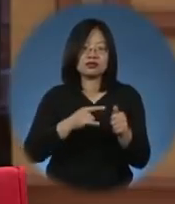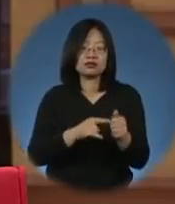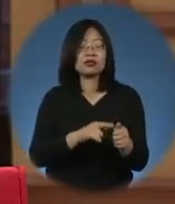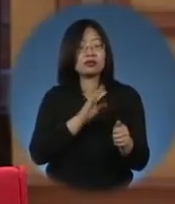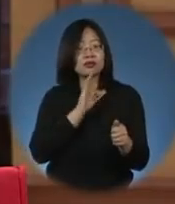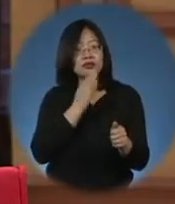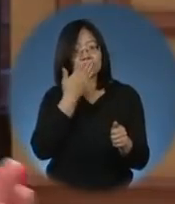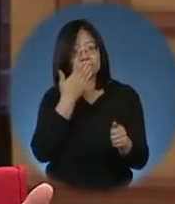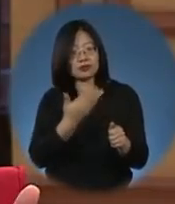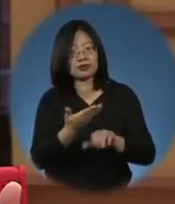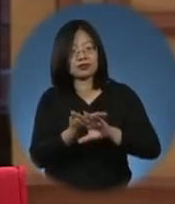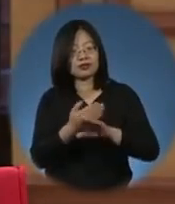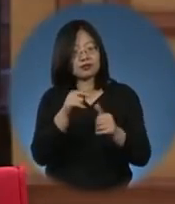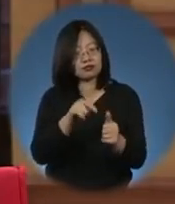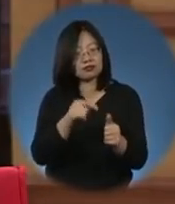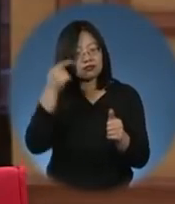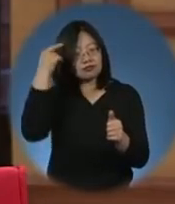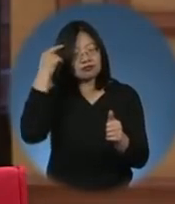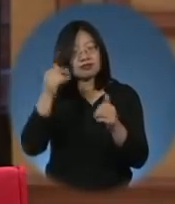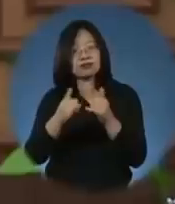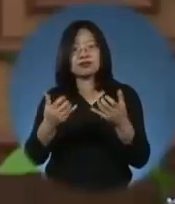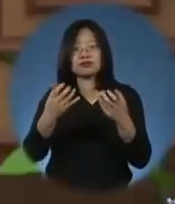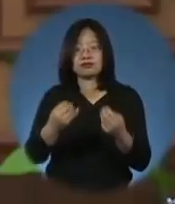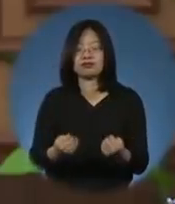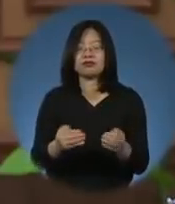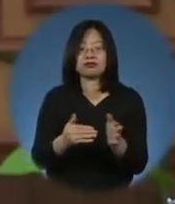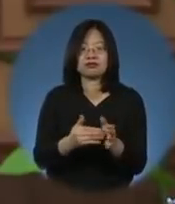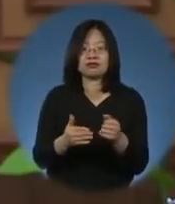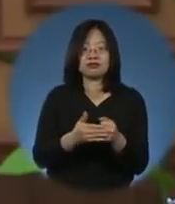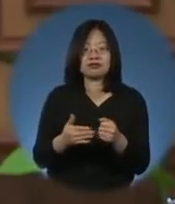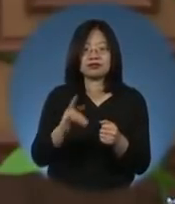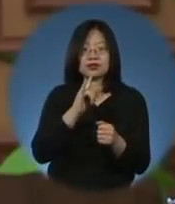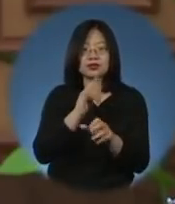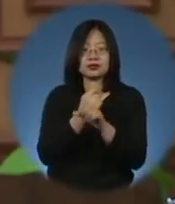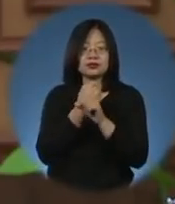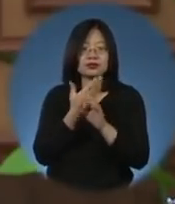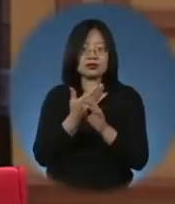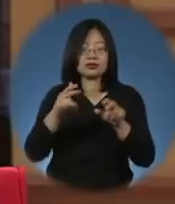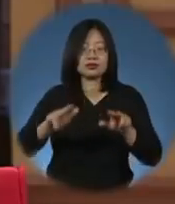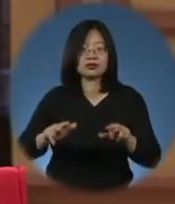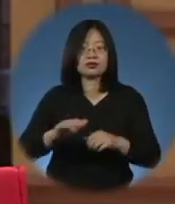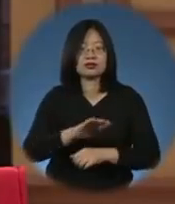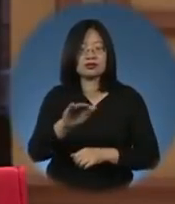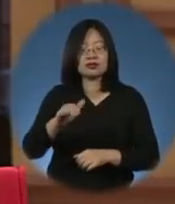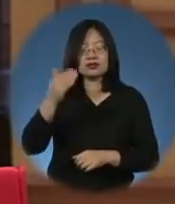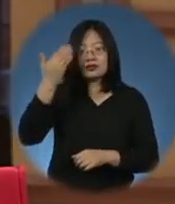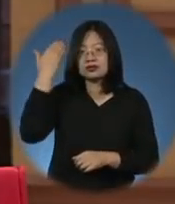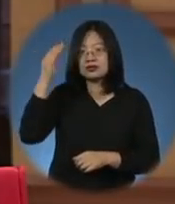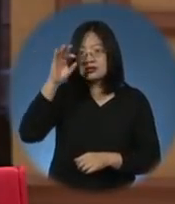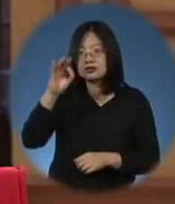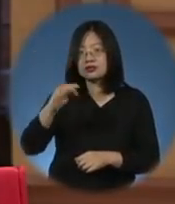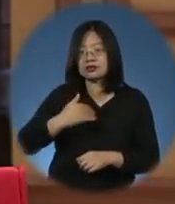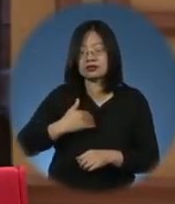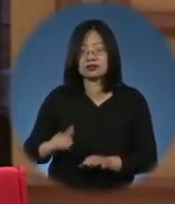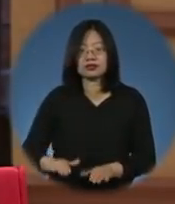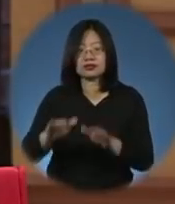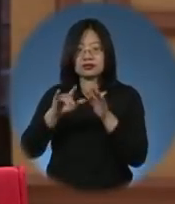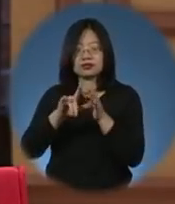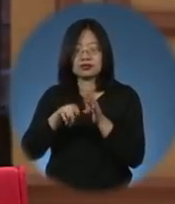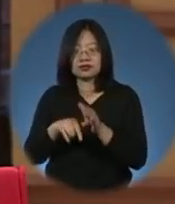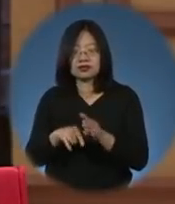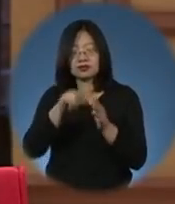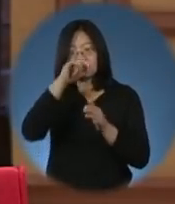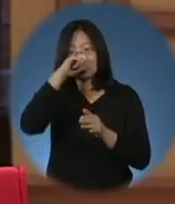시킬까? 우리 애들한테 다른 걸 시킬까? 이렇게 하는 사람도 굉장히 많습니다. 그러니까 한마디로 지금 우리가 과거에는 저희가 자라났을